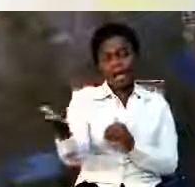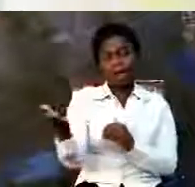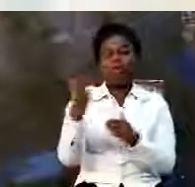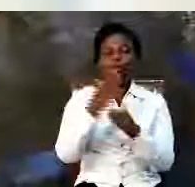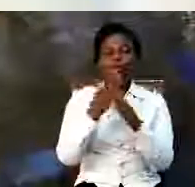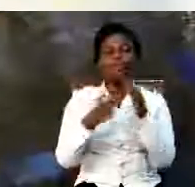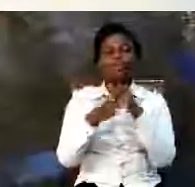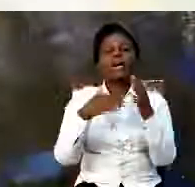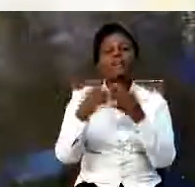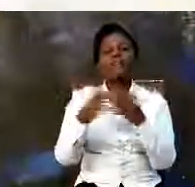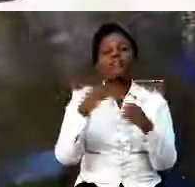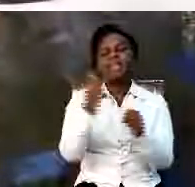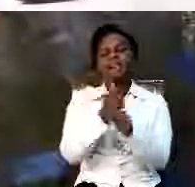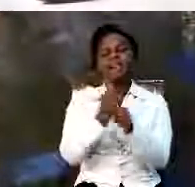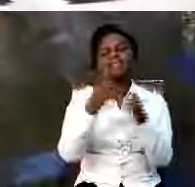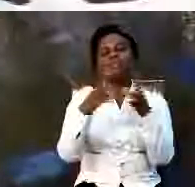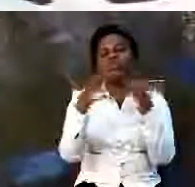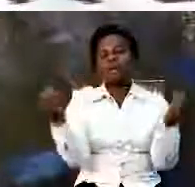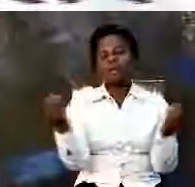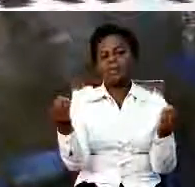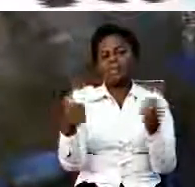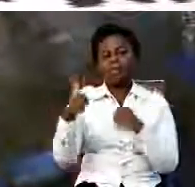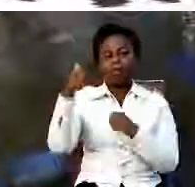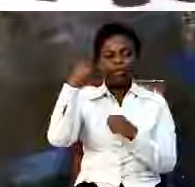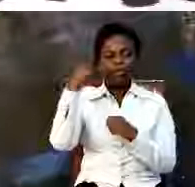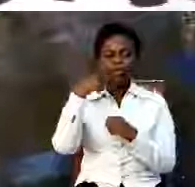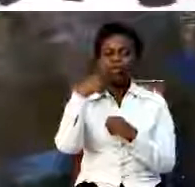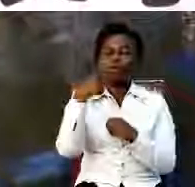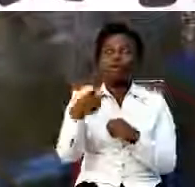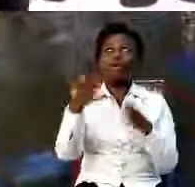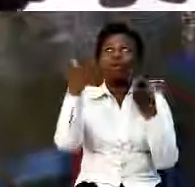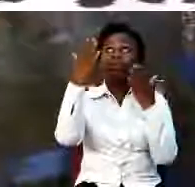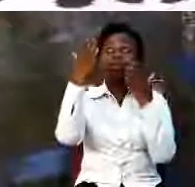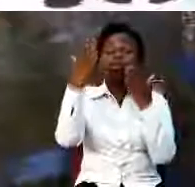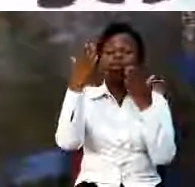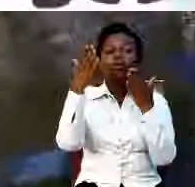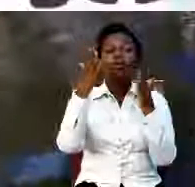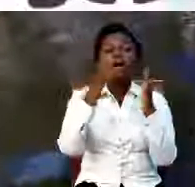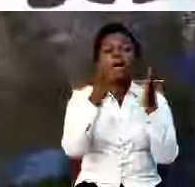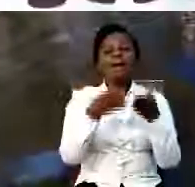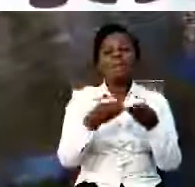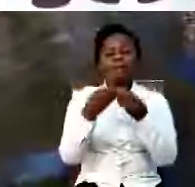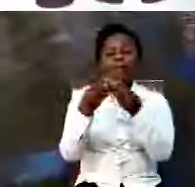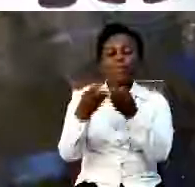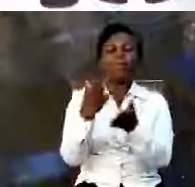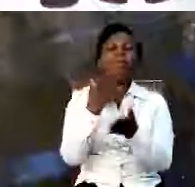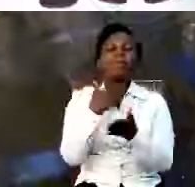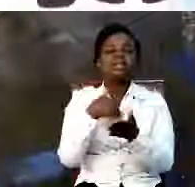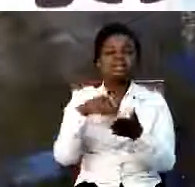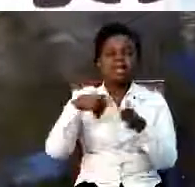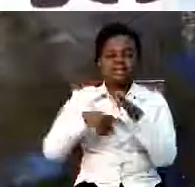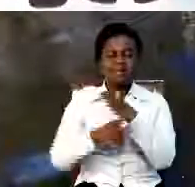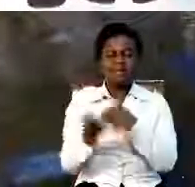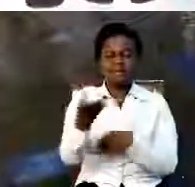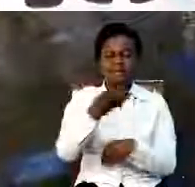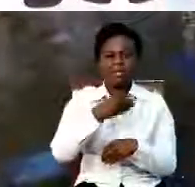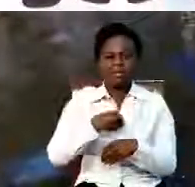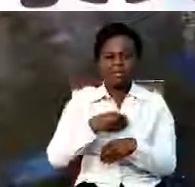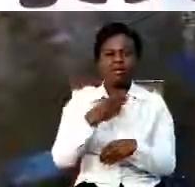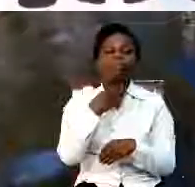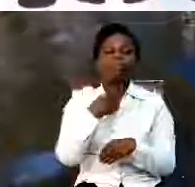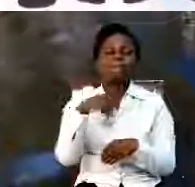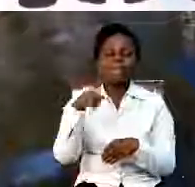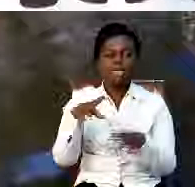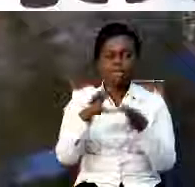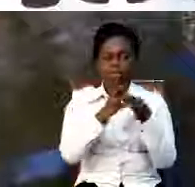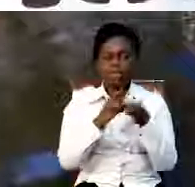gani? Bure. Kwa hiyo jana tukaona kwamba Mungu ameweka mahitaji ndani yetu, mahitaji ya kuwa na uhusiano